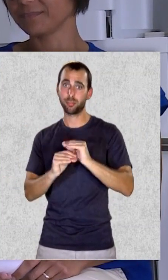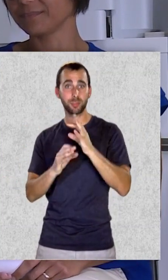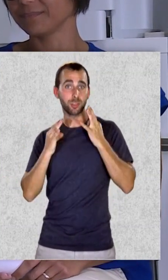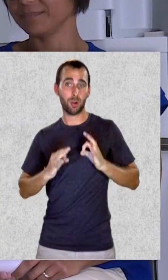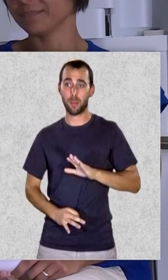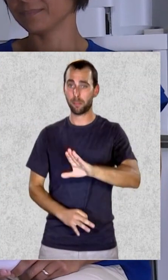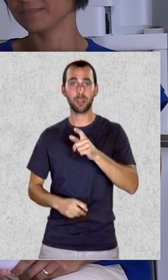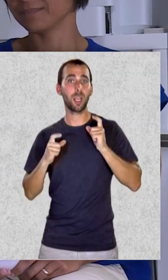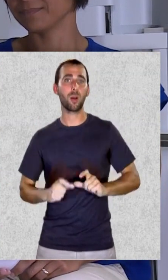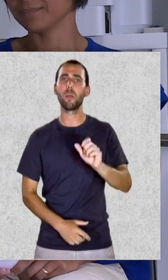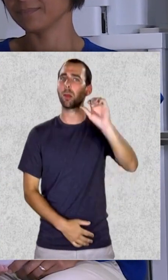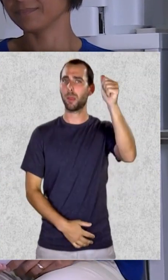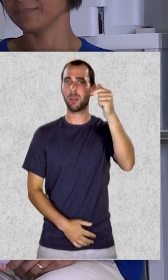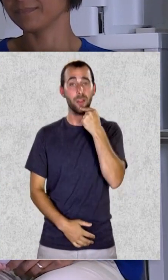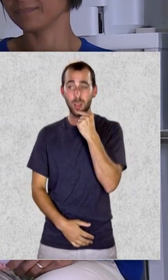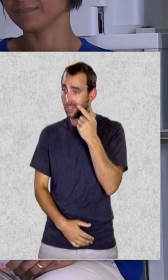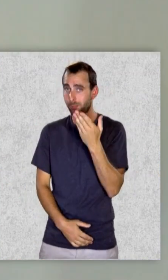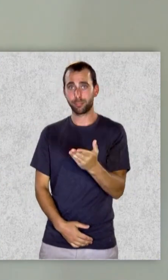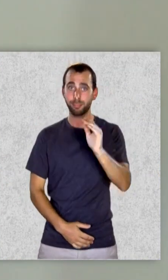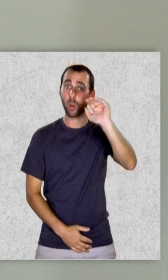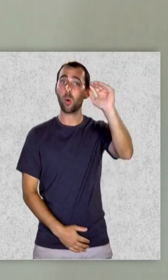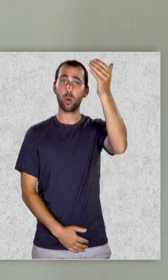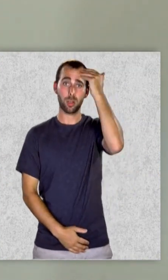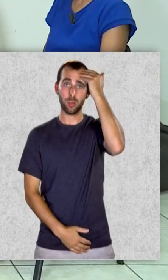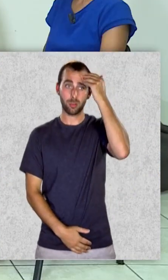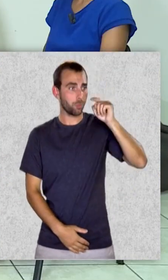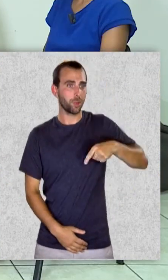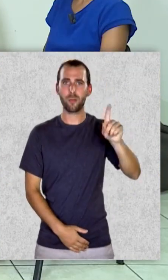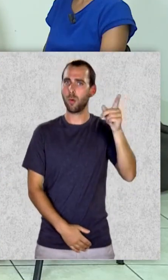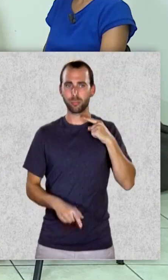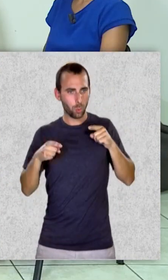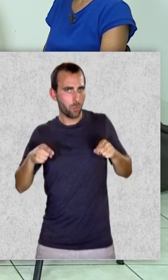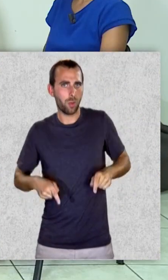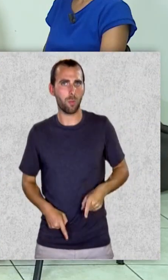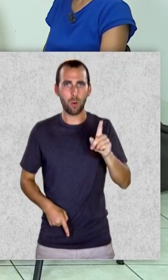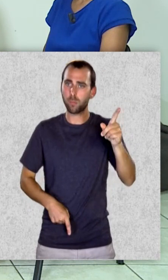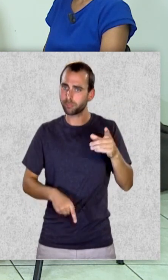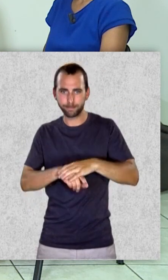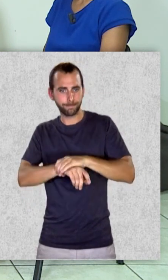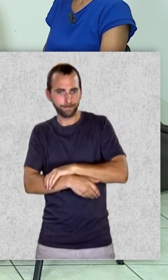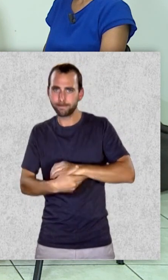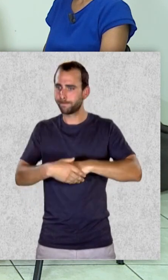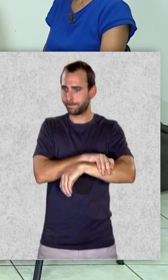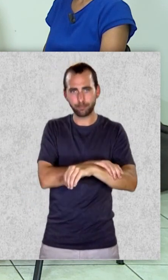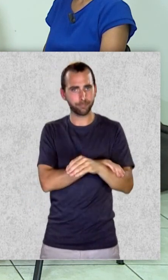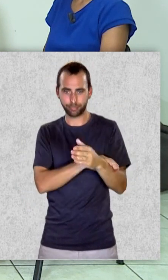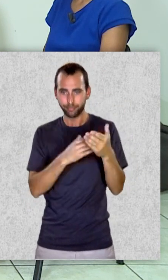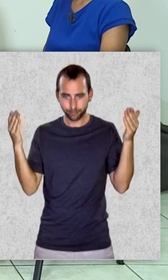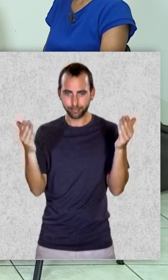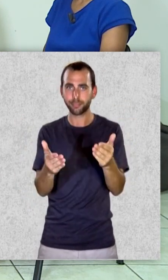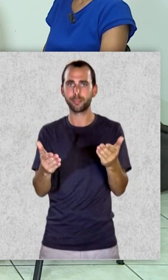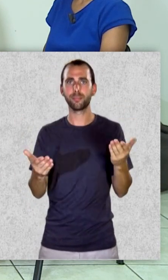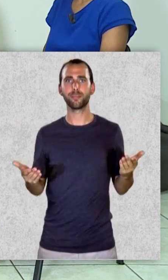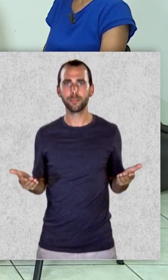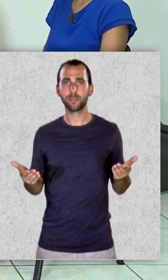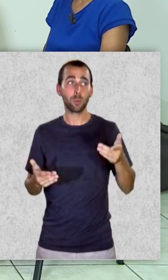scolaire des primaires, donc qu'il y ait une reconnaissance. Il faudrait que le gouvernement se saisisse de la